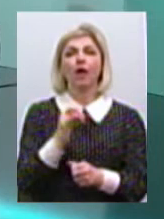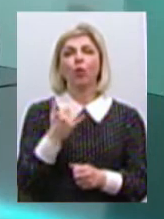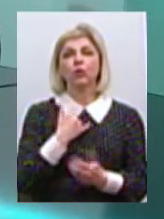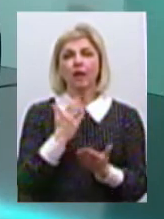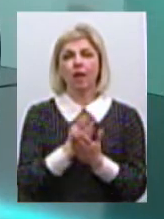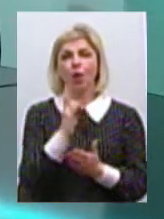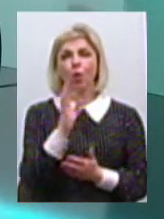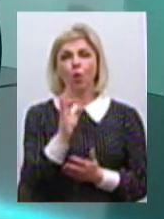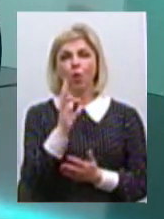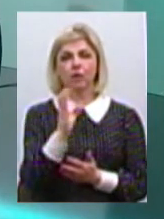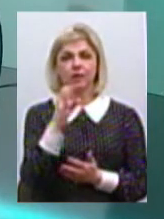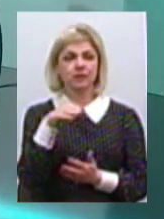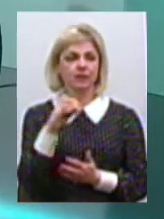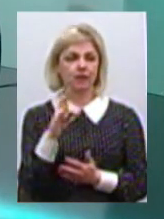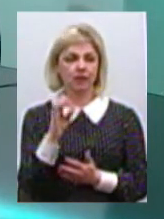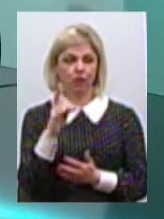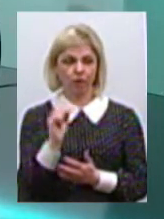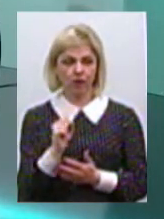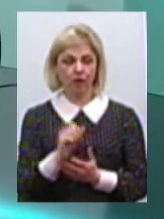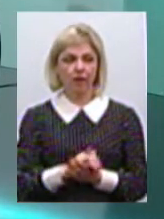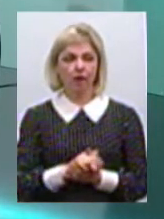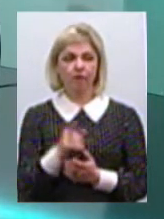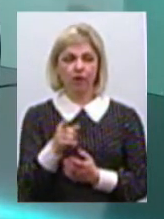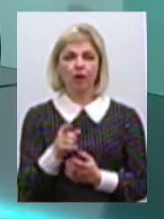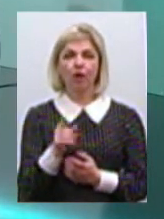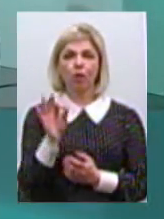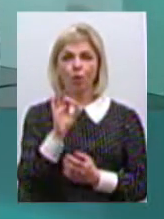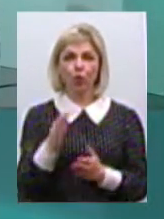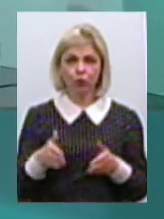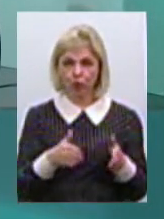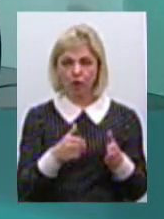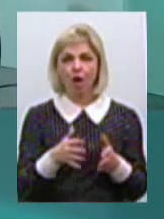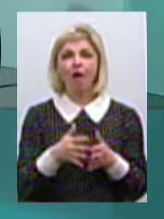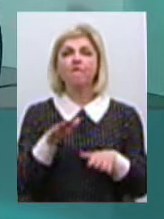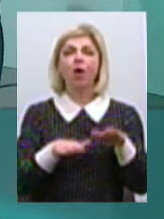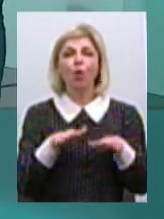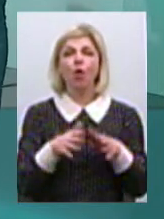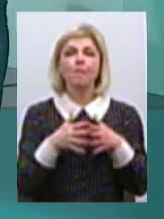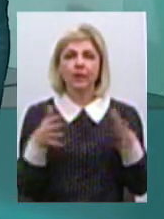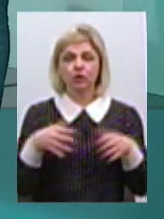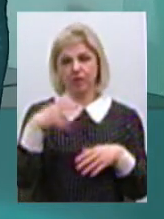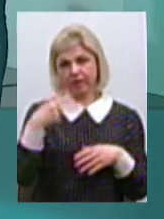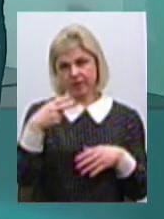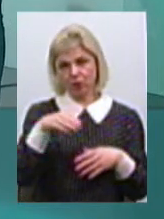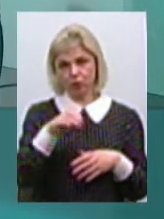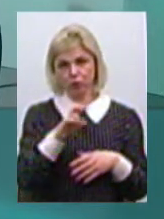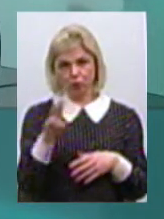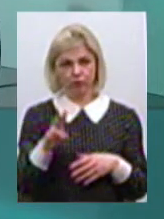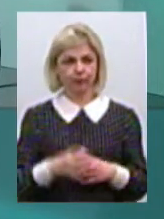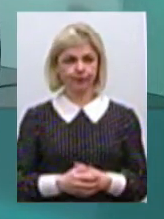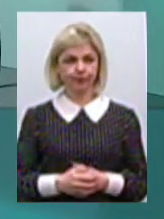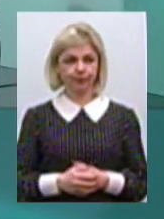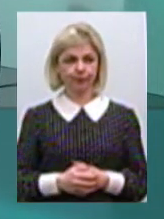Константинівські... Вибачайте, про яку вагу йдеться? Тому що про обмеження... Вище 20 тонн. Вище 20 тонн? Так, вище 20 тонн. Такого рішення ще не